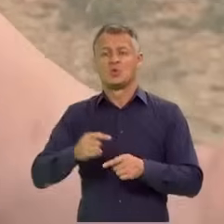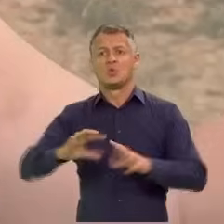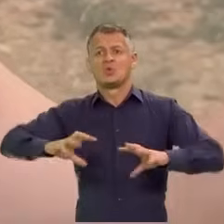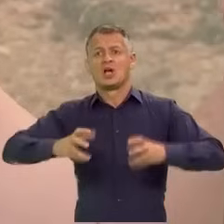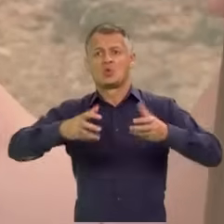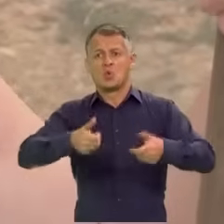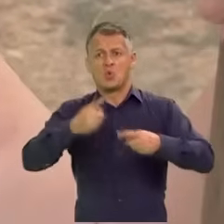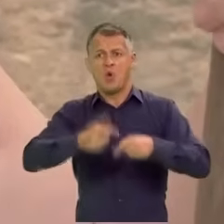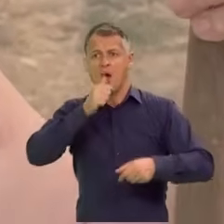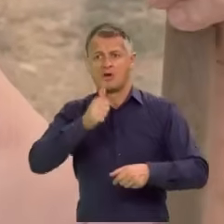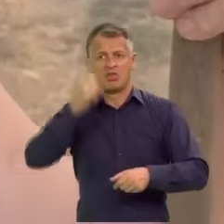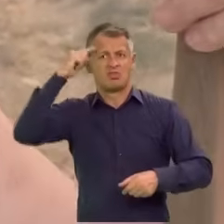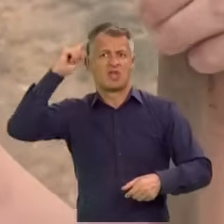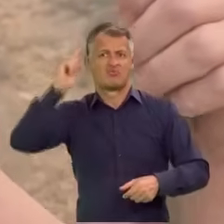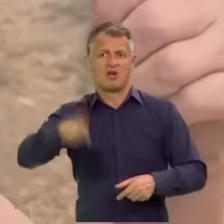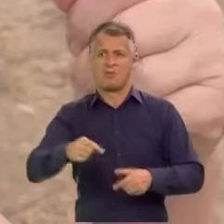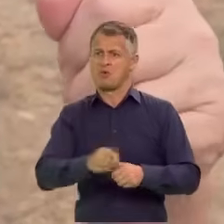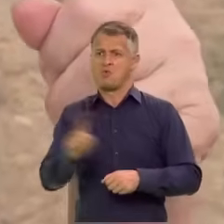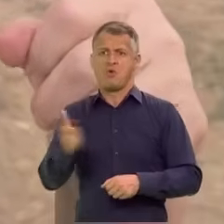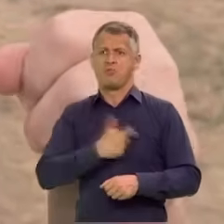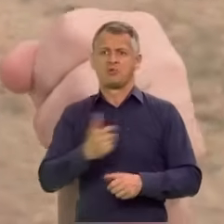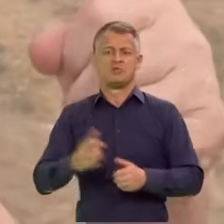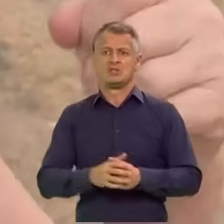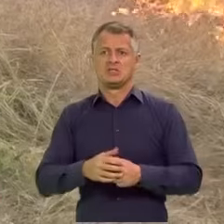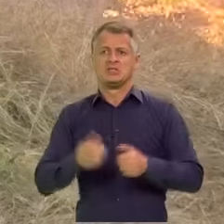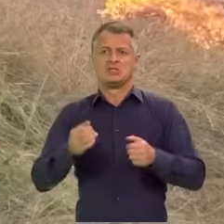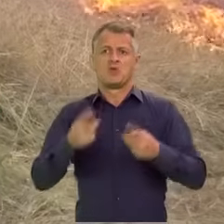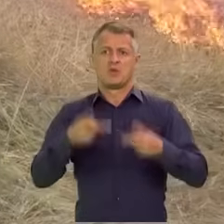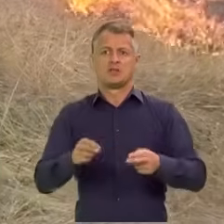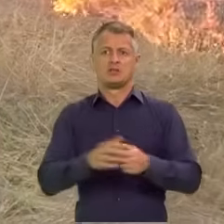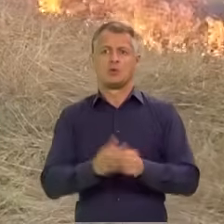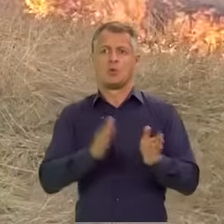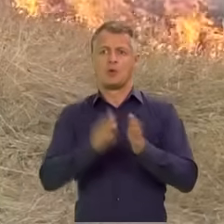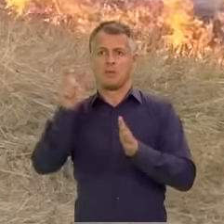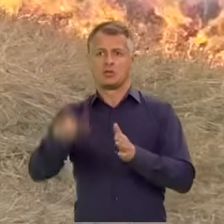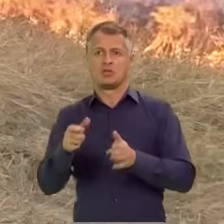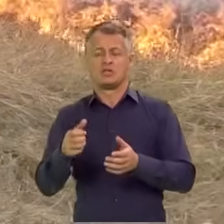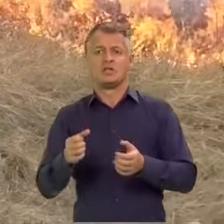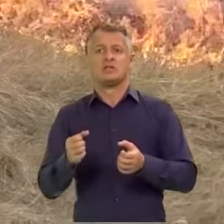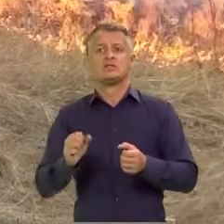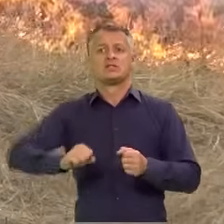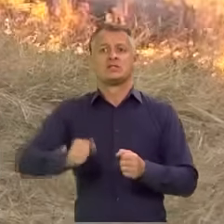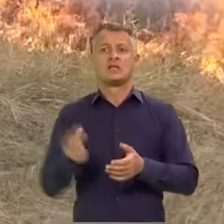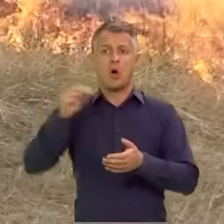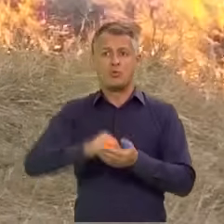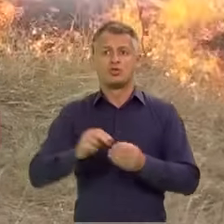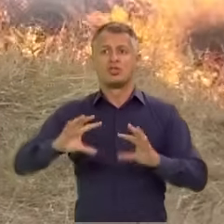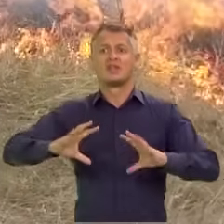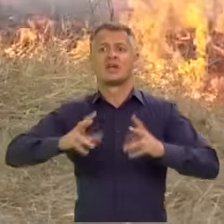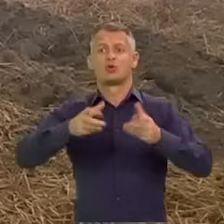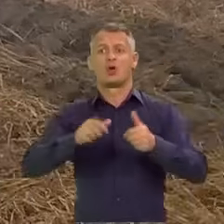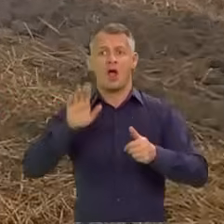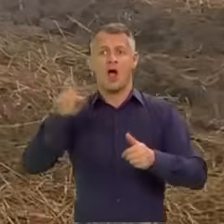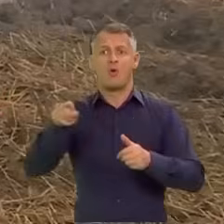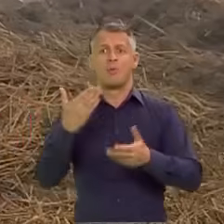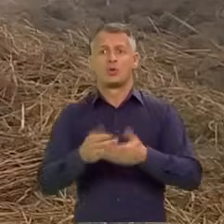dar degeaba, că nu a avut șansă să scăpăm. Unii săteni au pus la lucru și tractoarele pe care le-au în gospodării, doar